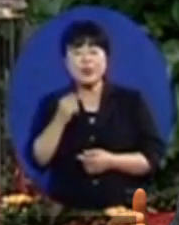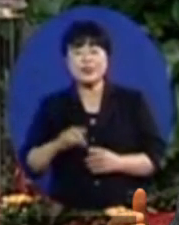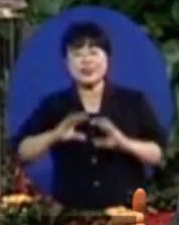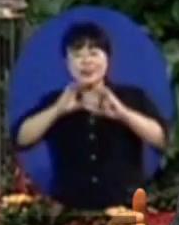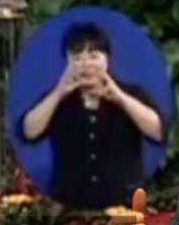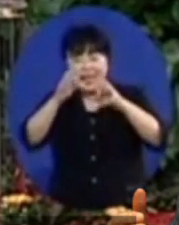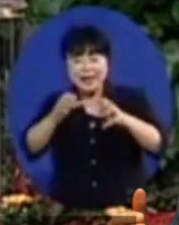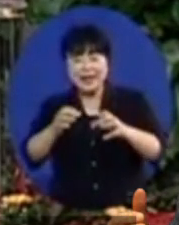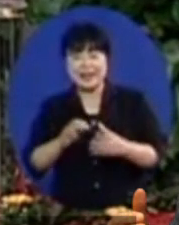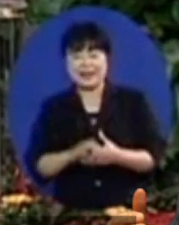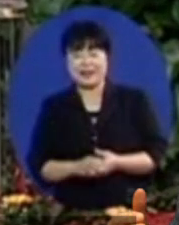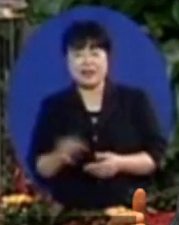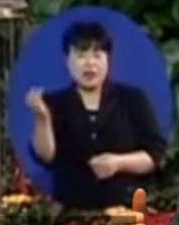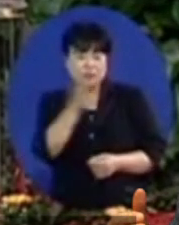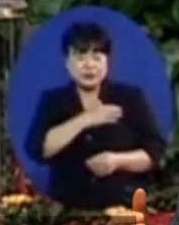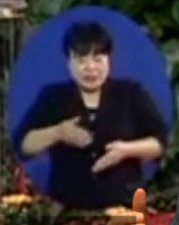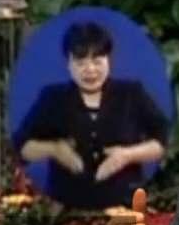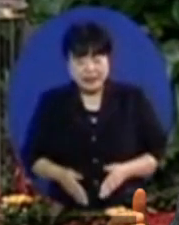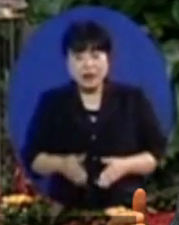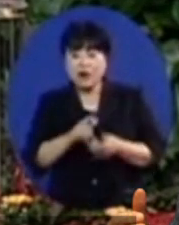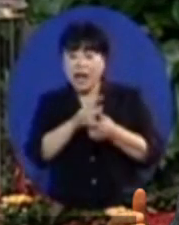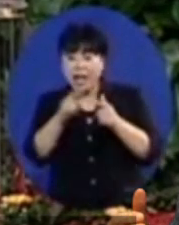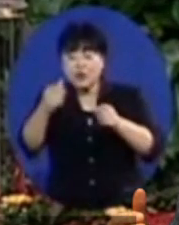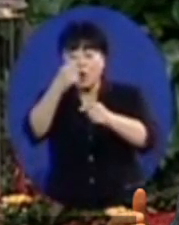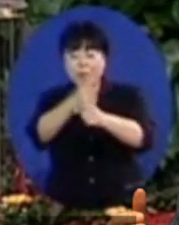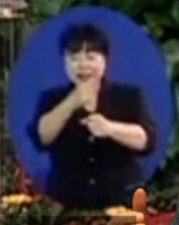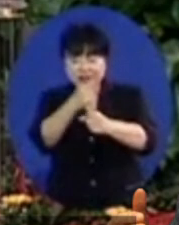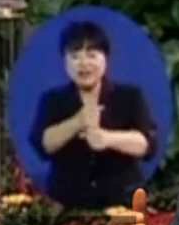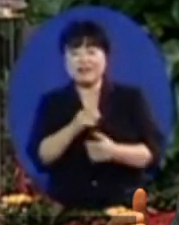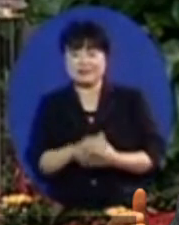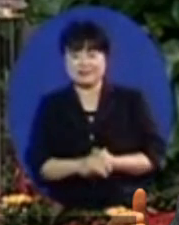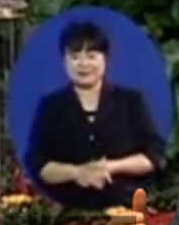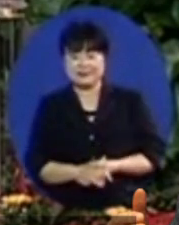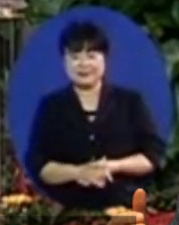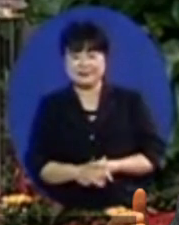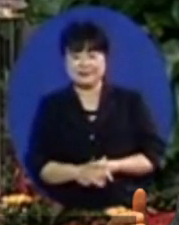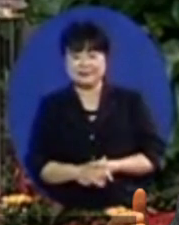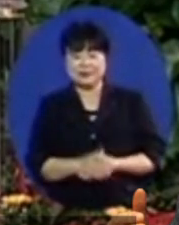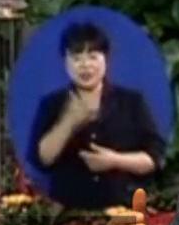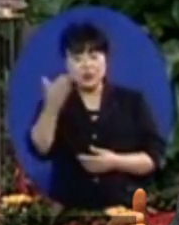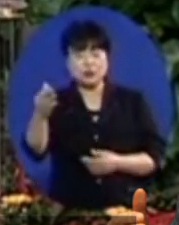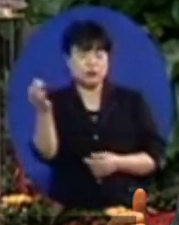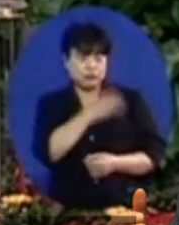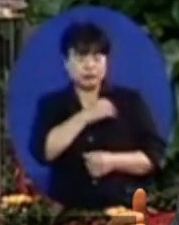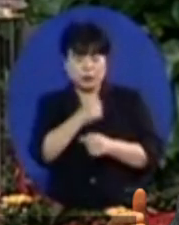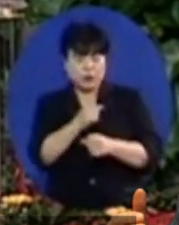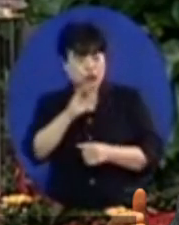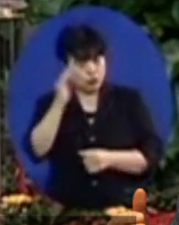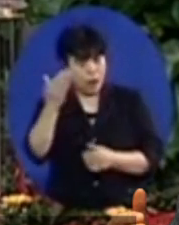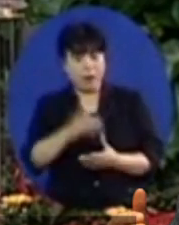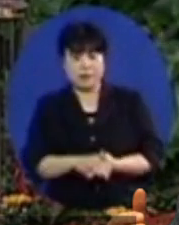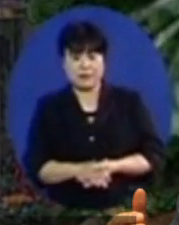혼다 케는 부자는 태어나는 것이 아니라 만들어진다고 말하는 것입니다. 그럼 여러분 다 부자가 될 수 있어요.